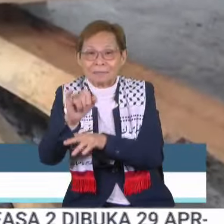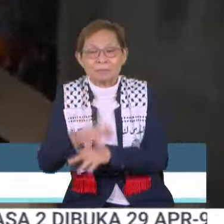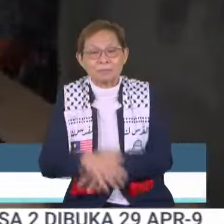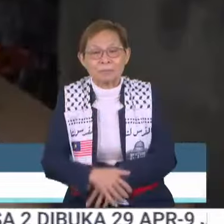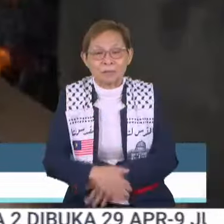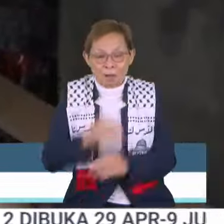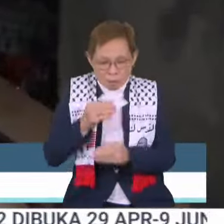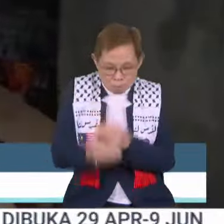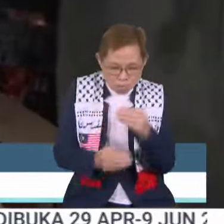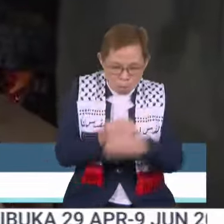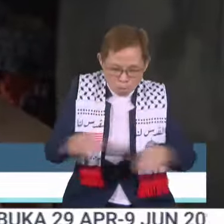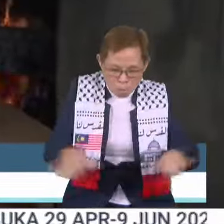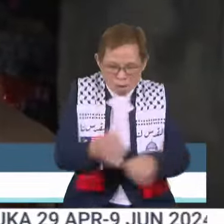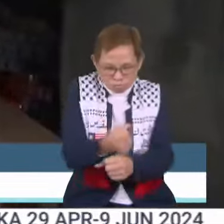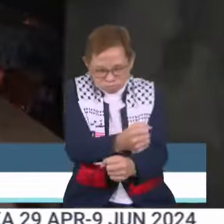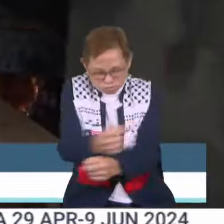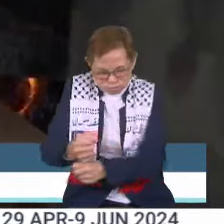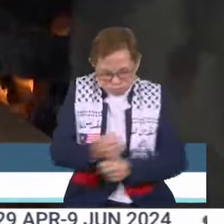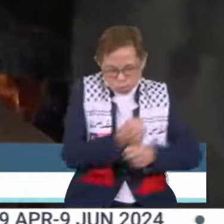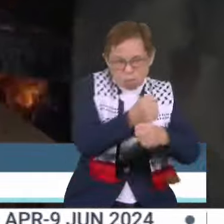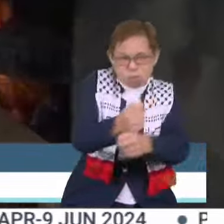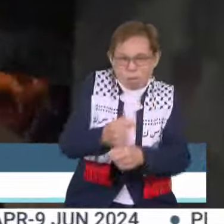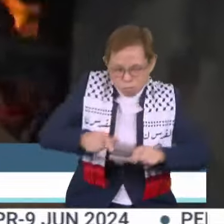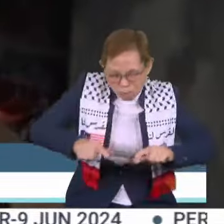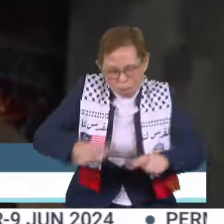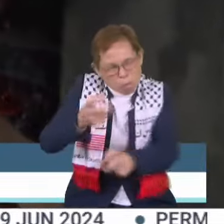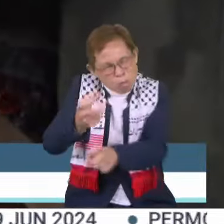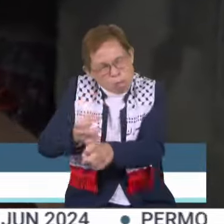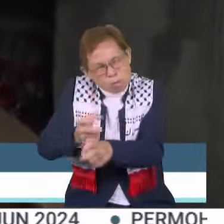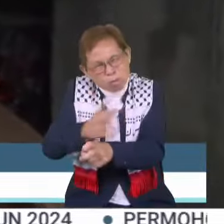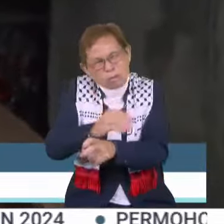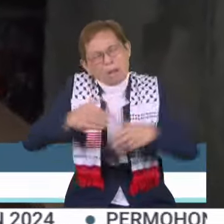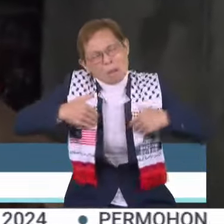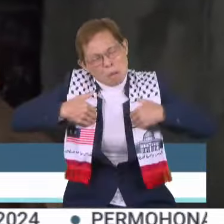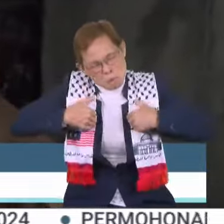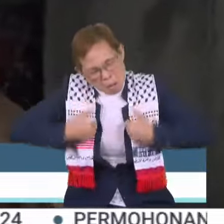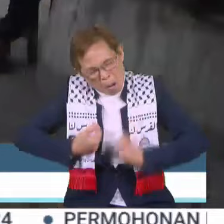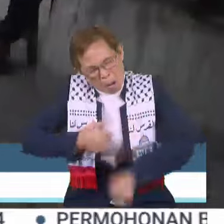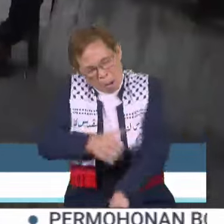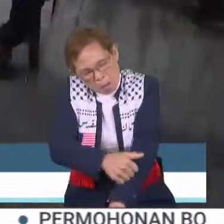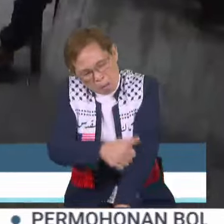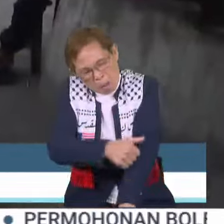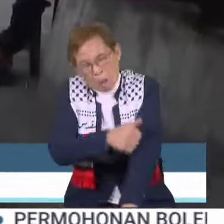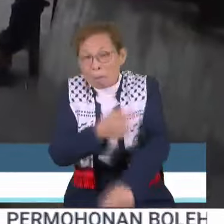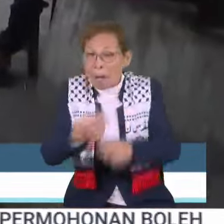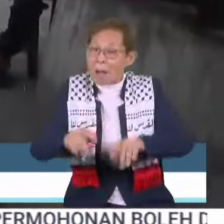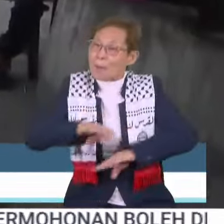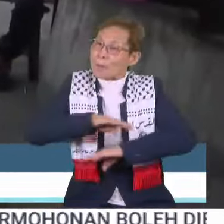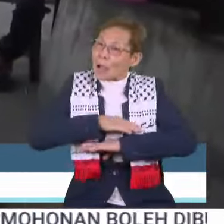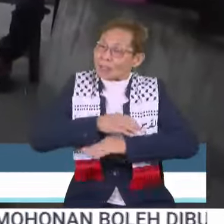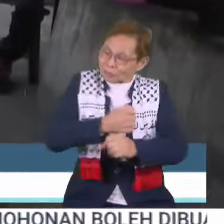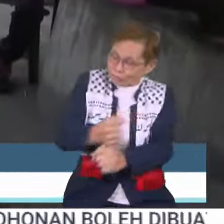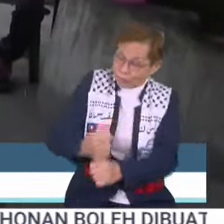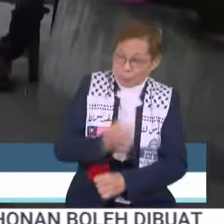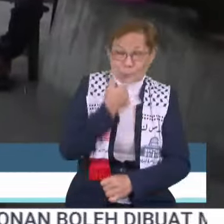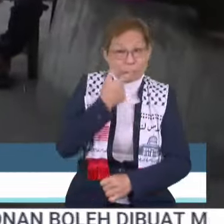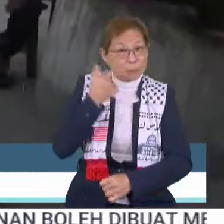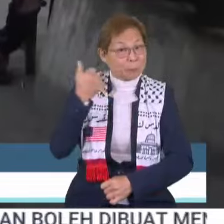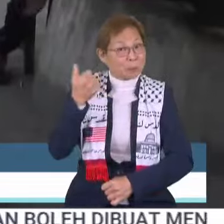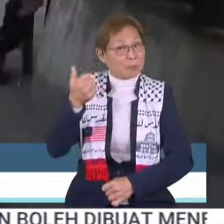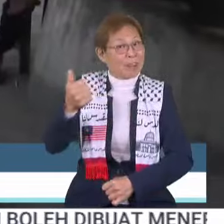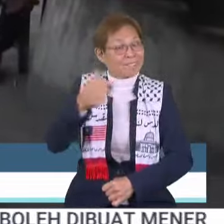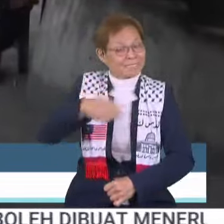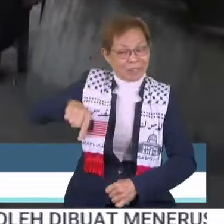Walaupun proses pembuatan dodol menggunakan dapur kayu agak rumit dan memenatkan, namun kepuasan menghasilkan dodol yang enak dan